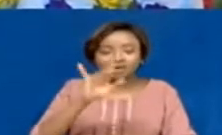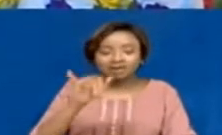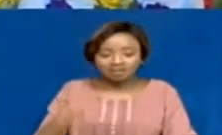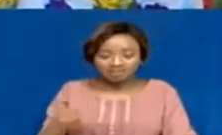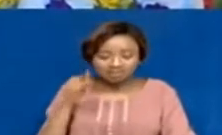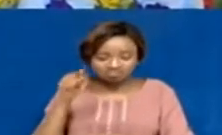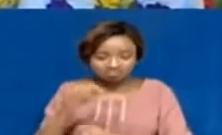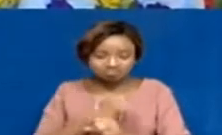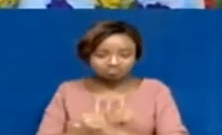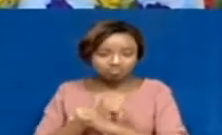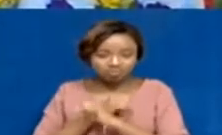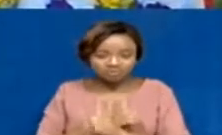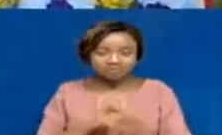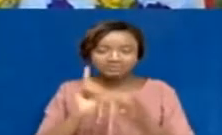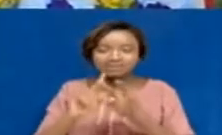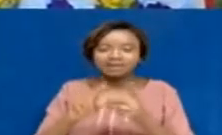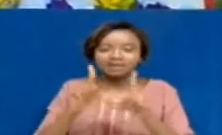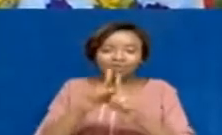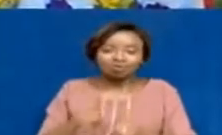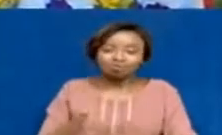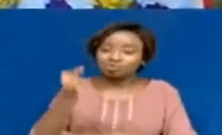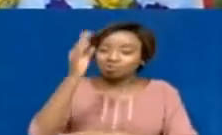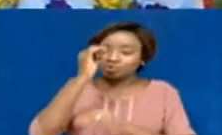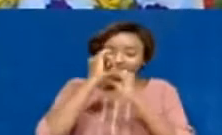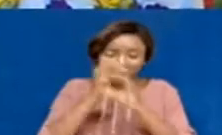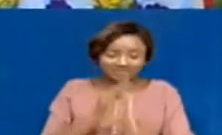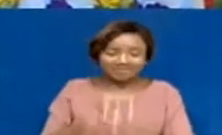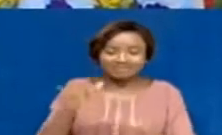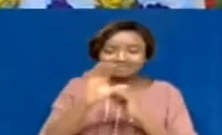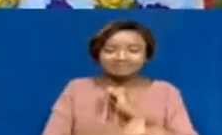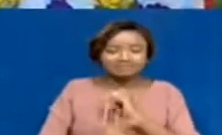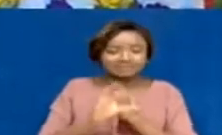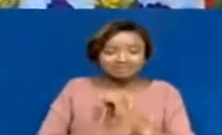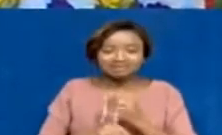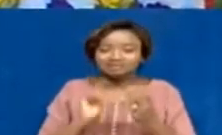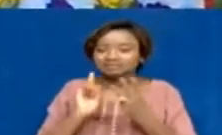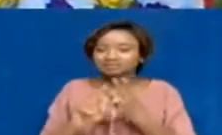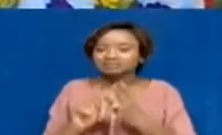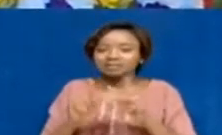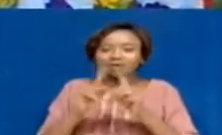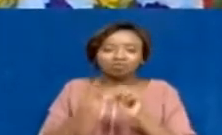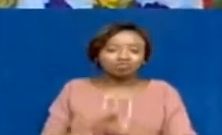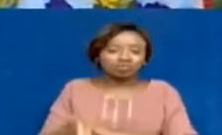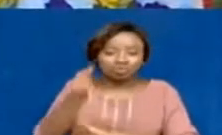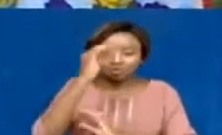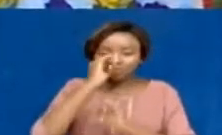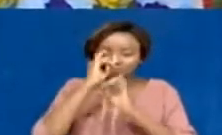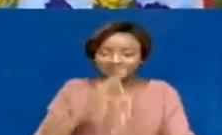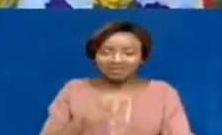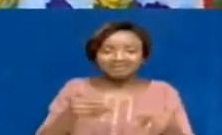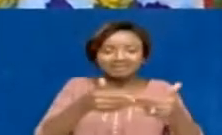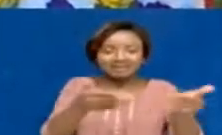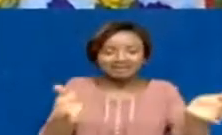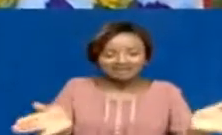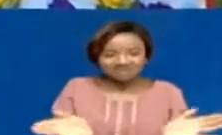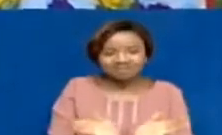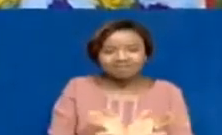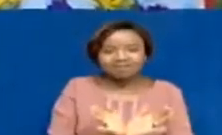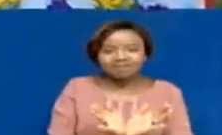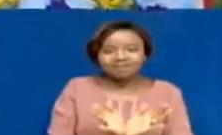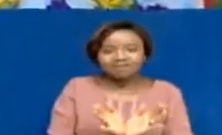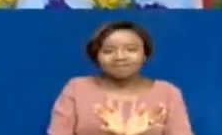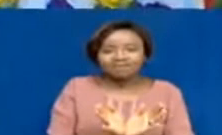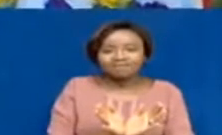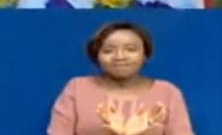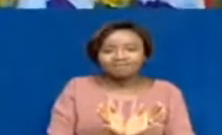pema. Mungu naibariki taifa letu la Kenya. Mungu naibariki familia